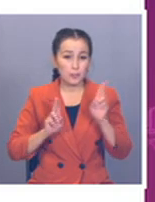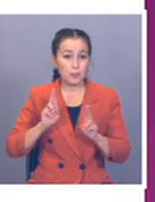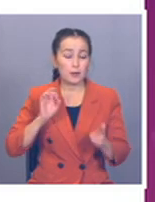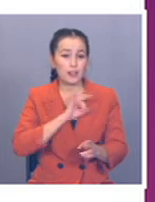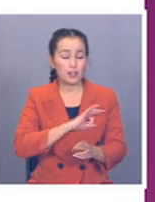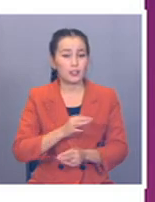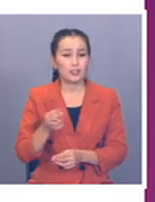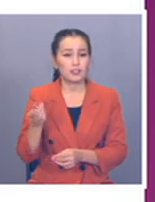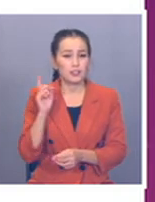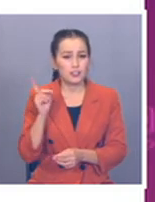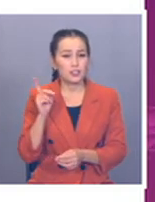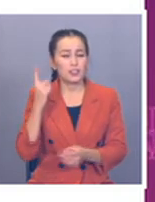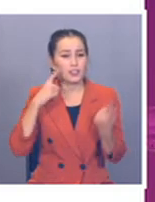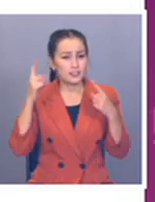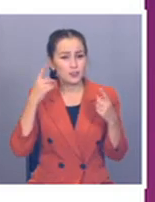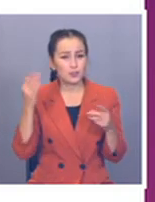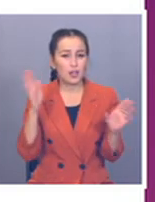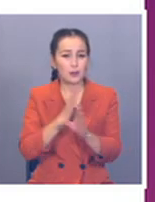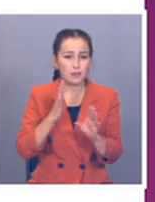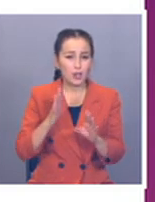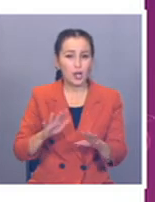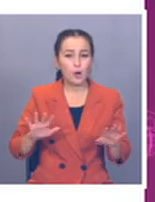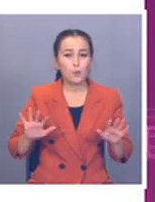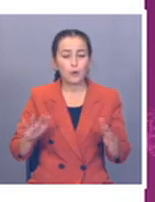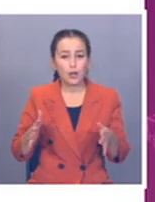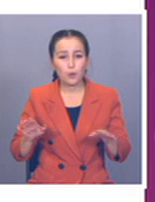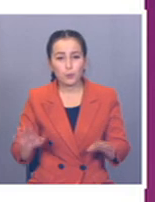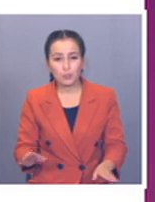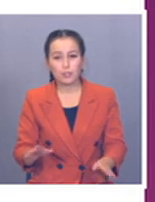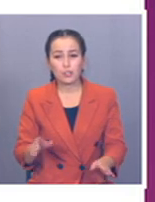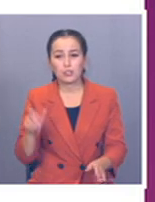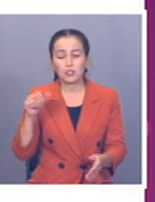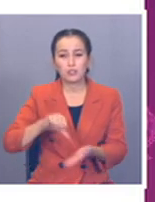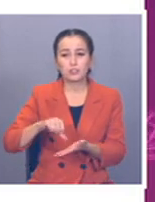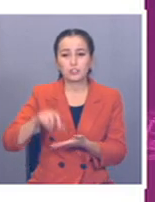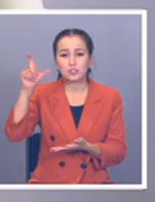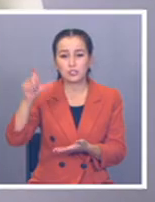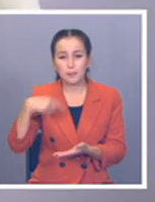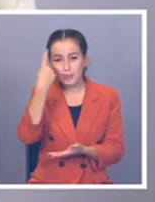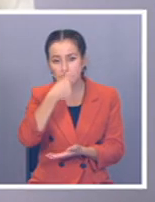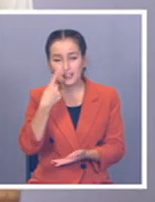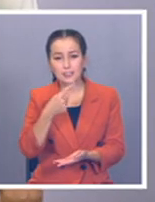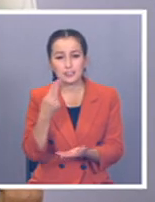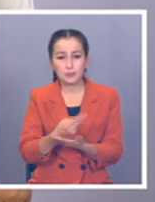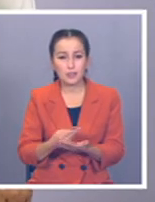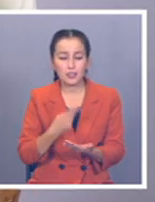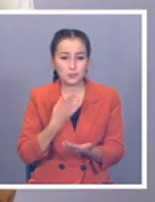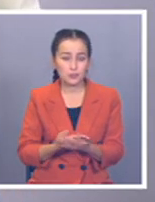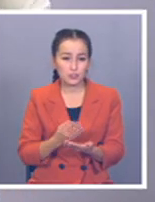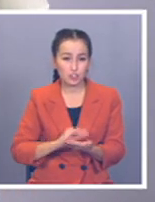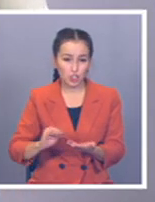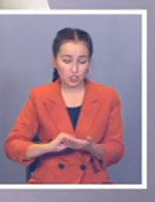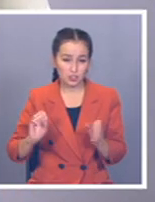табиғат көрінісін, оқиға орнын, кейіпкер бейнесін сипаттап жазасыздар. Олай болса,